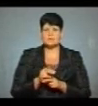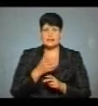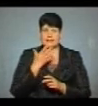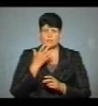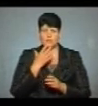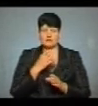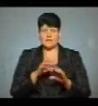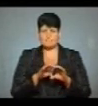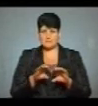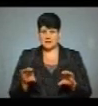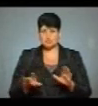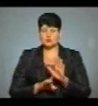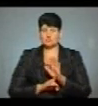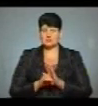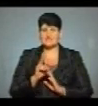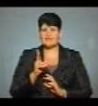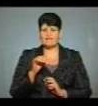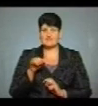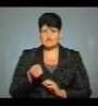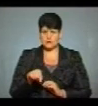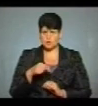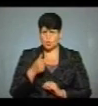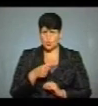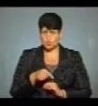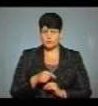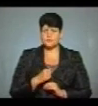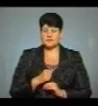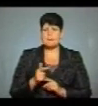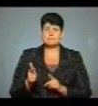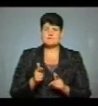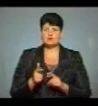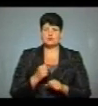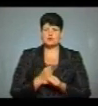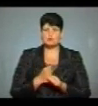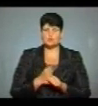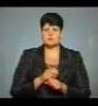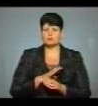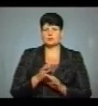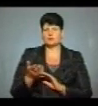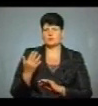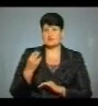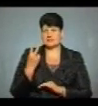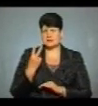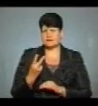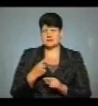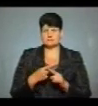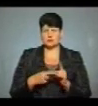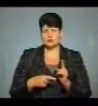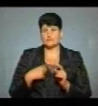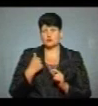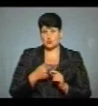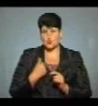мереж фактично розпочати в квітні місяці цього року. Підготовчі роботи тривали попередні